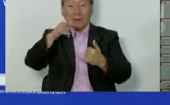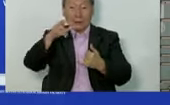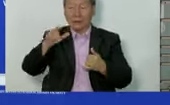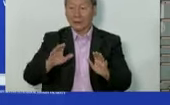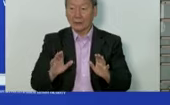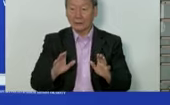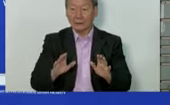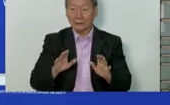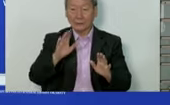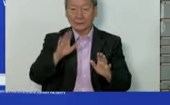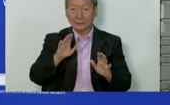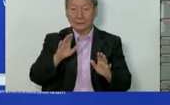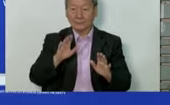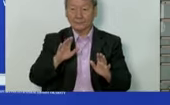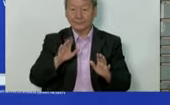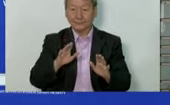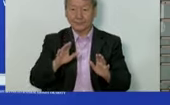республики